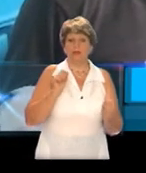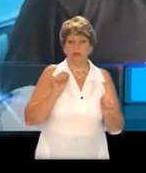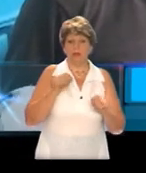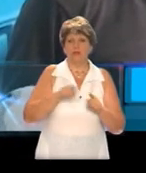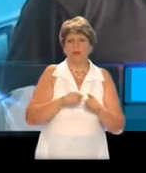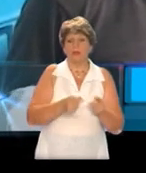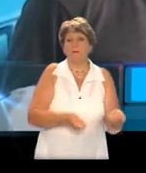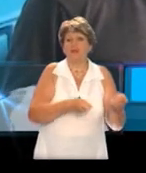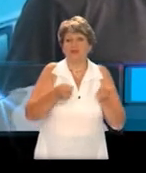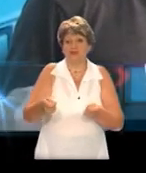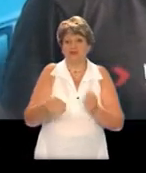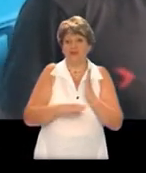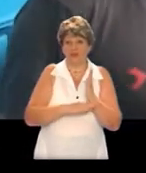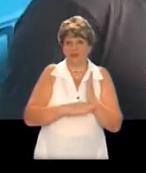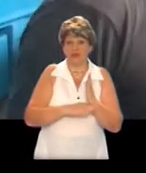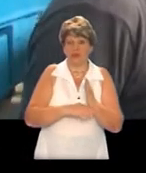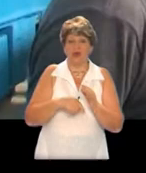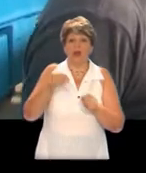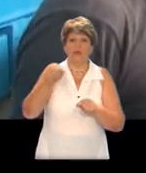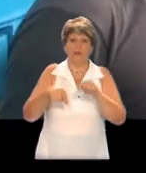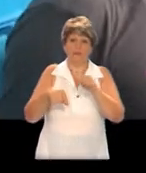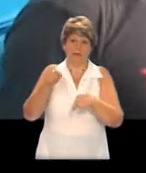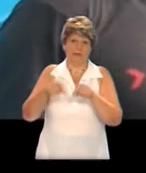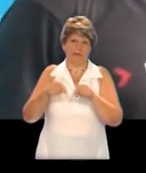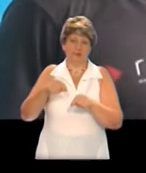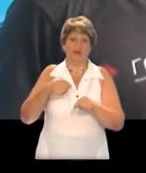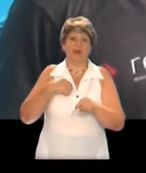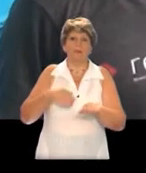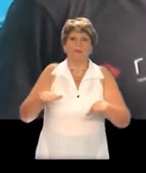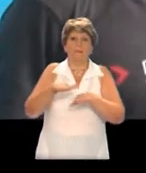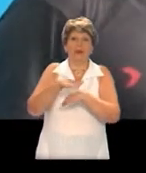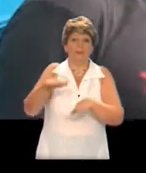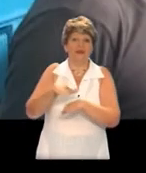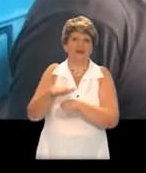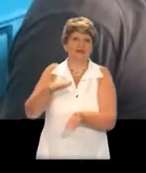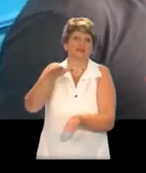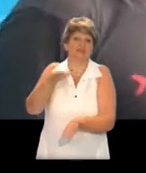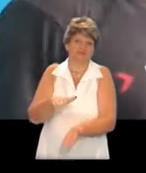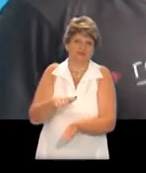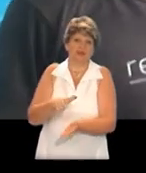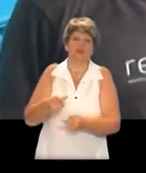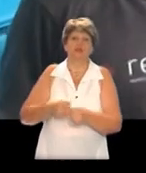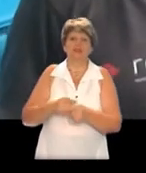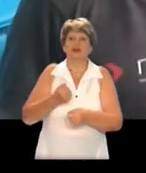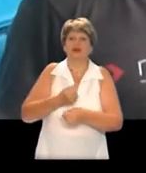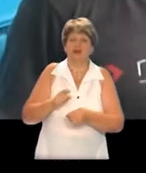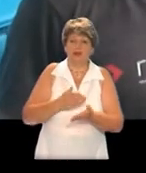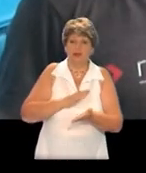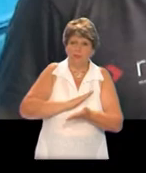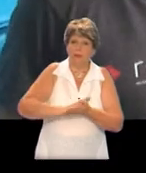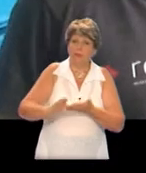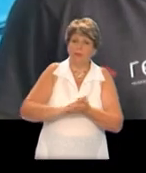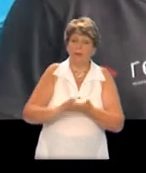сказати, капала хвоя, живиця капала. Ми переклали так, як це необхідно, змили з нього всю тирсу, щоб воно